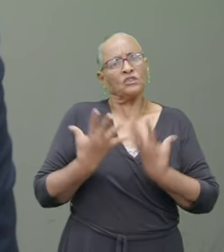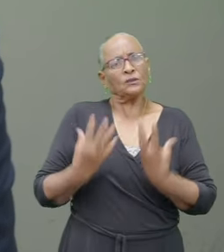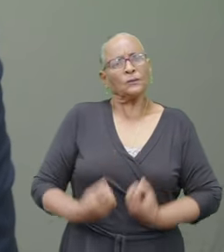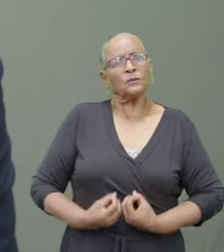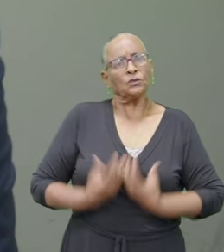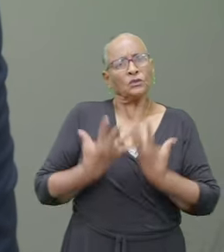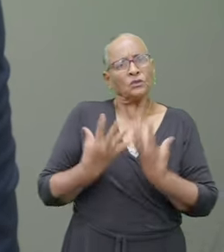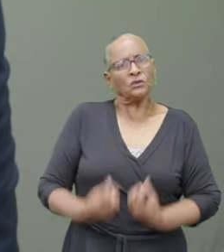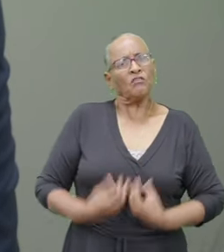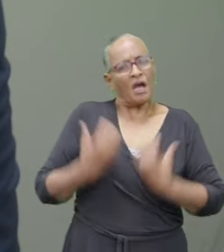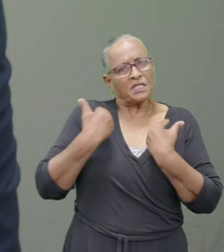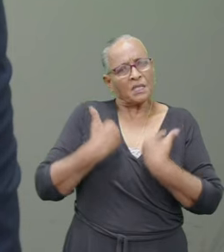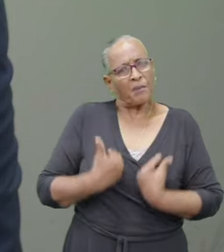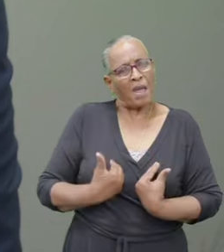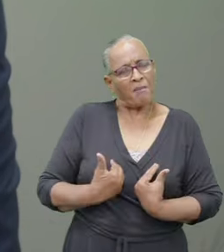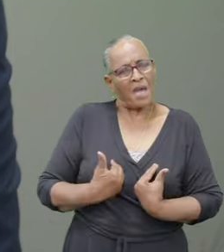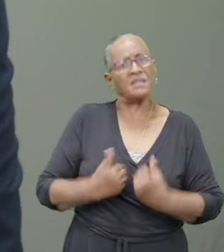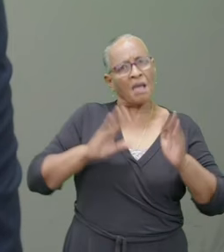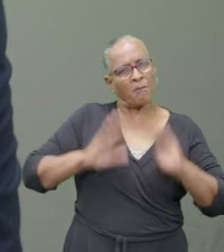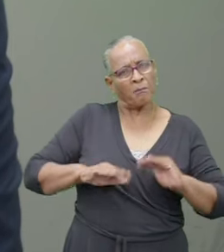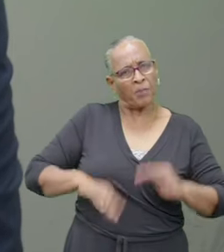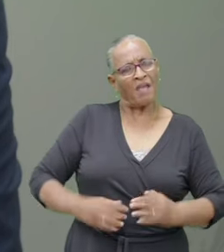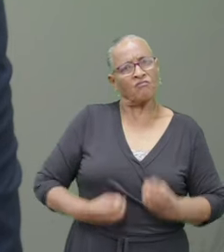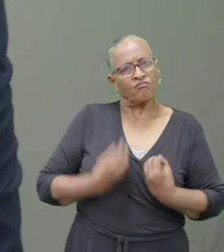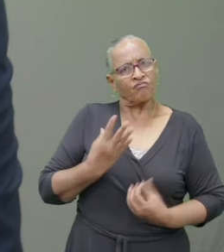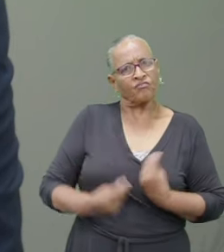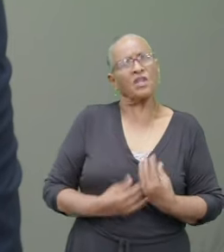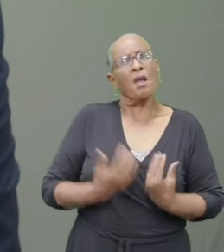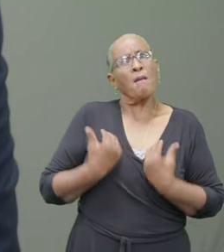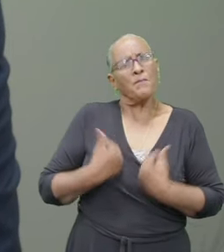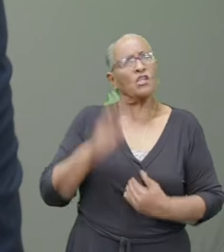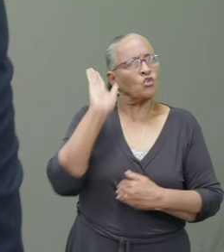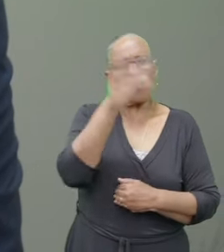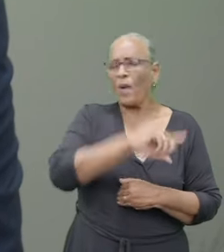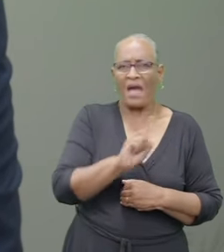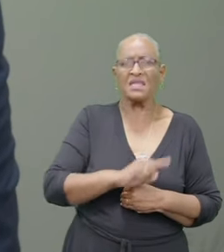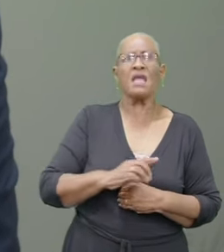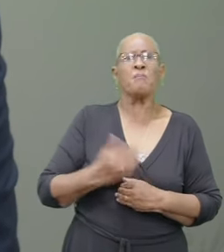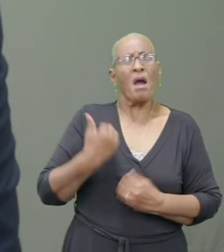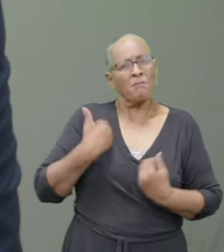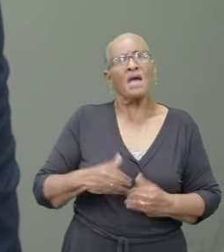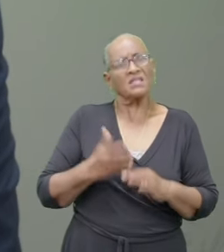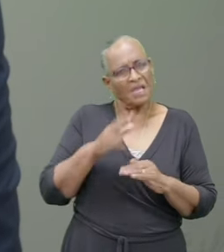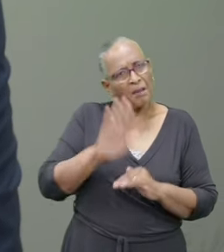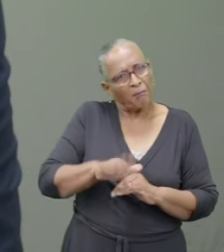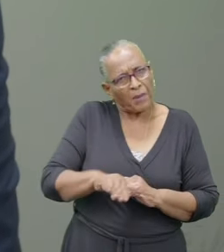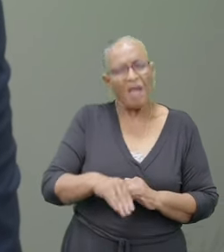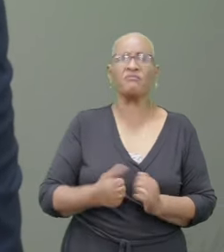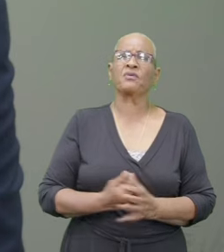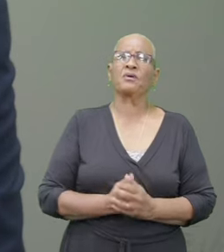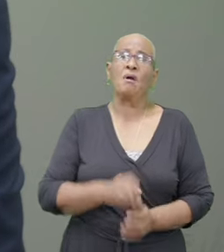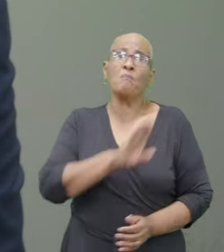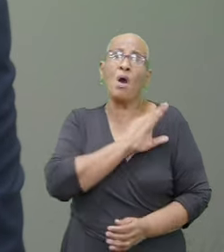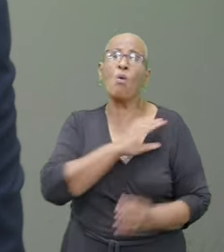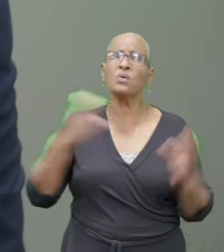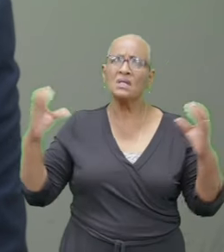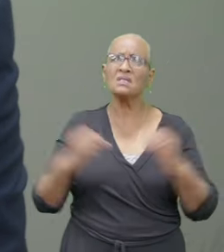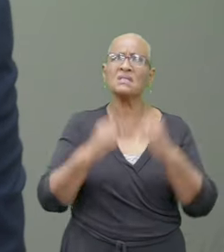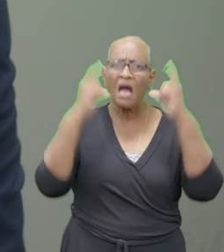verder te verhogen. Om daarmee ook die hele het hele zorgsysteem te beschermen, maar ook die samenleving te kunnen garanderen